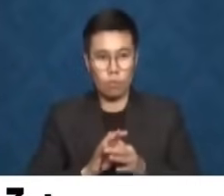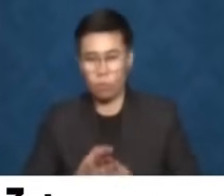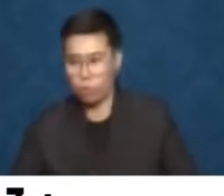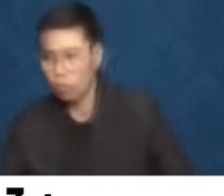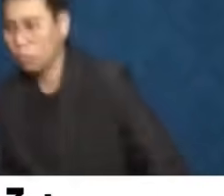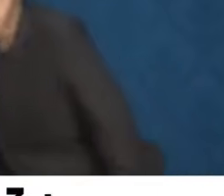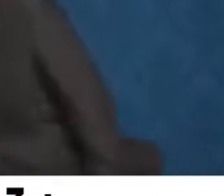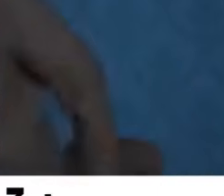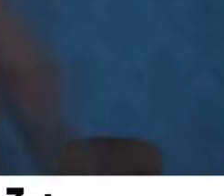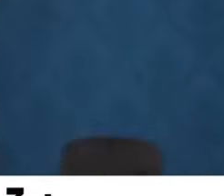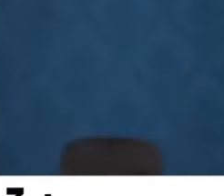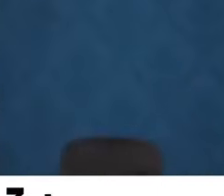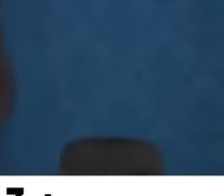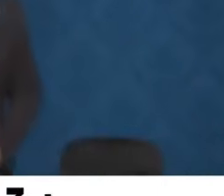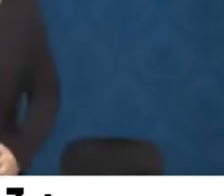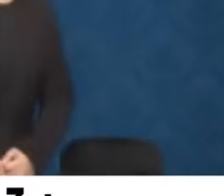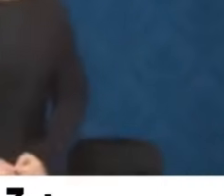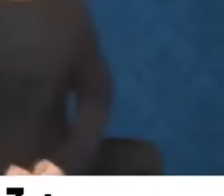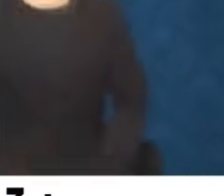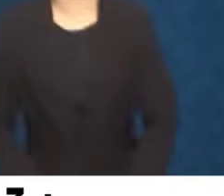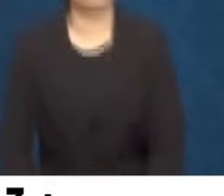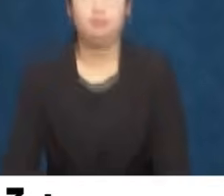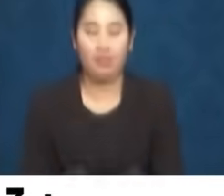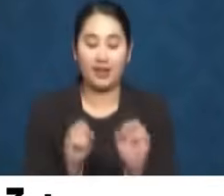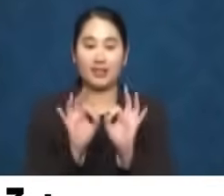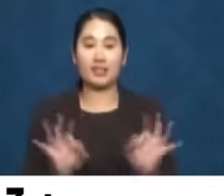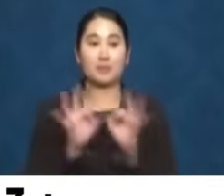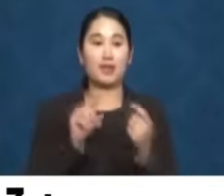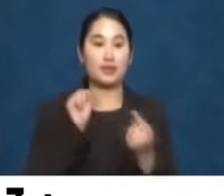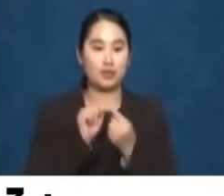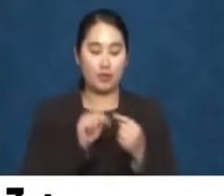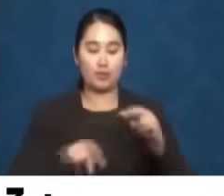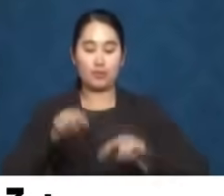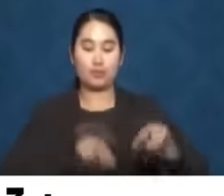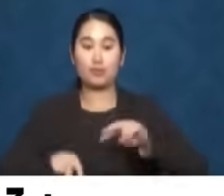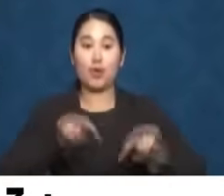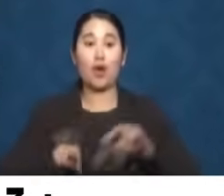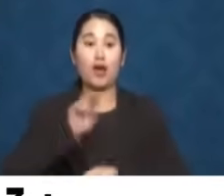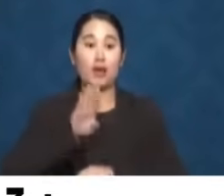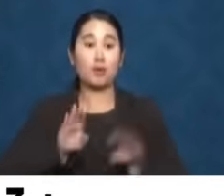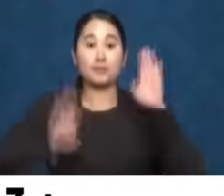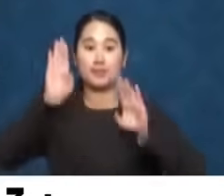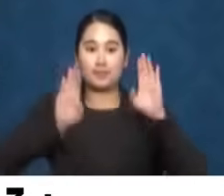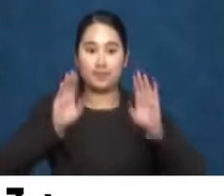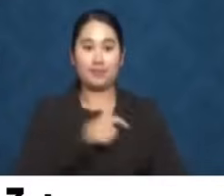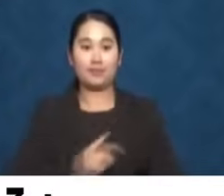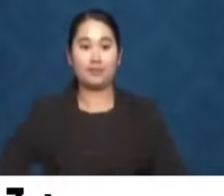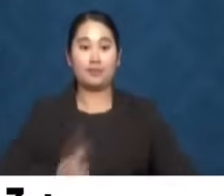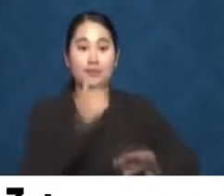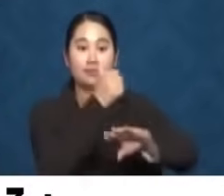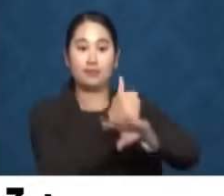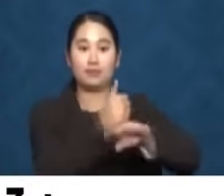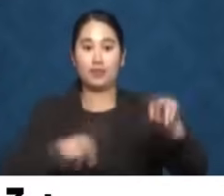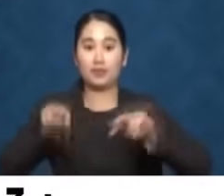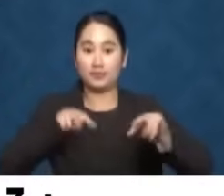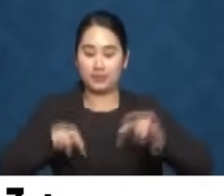ของประชาชนการที่ขบวนเสด็จไม่ปิดถนนยิ่งสะท้อนพระมหากรุณาธิคุณต่อประสบกรณิกรให้เป็นที่ประจักษ์เหนือคำบรรยายใดๆและ